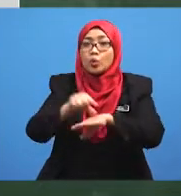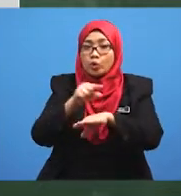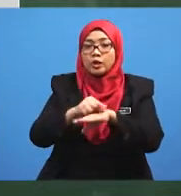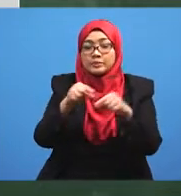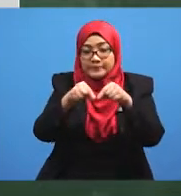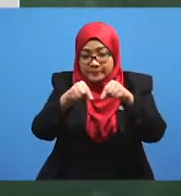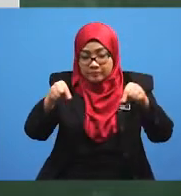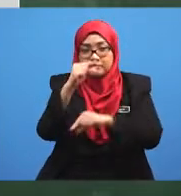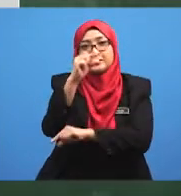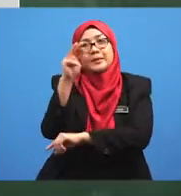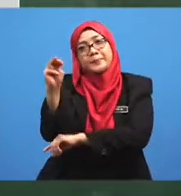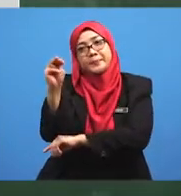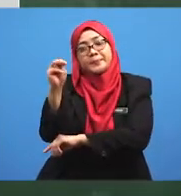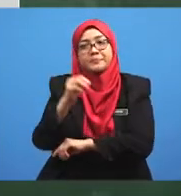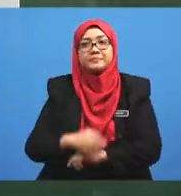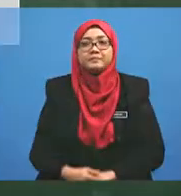GM.